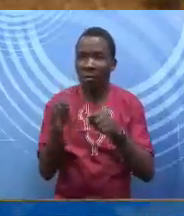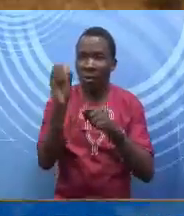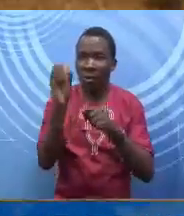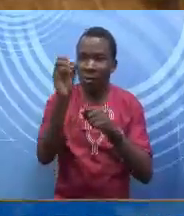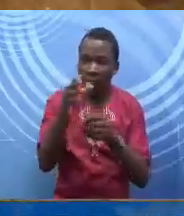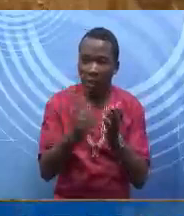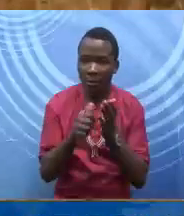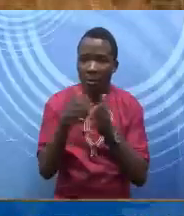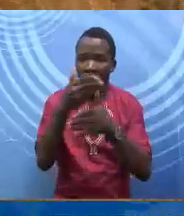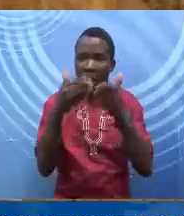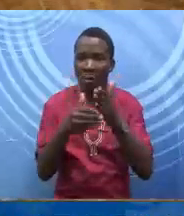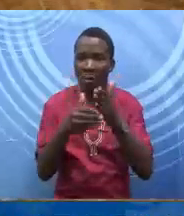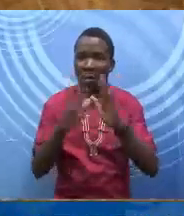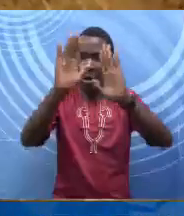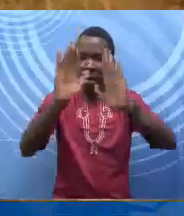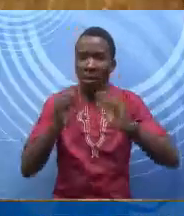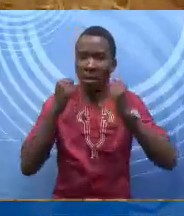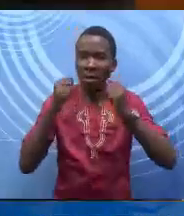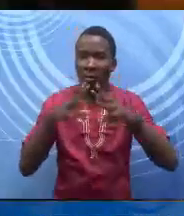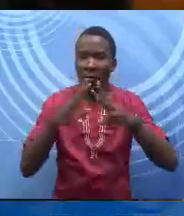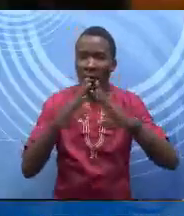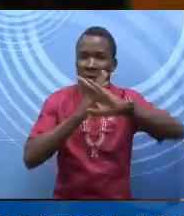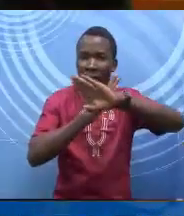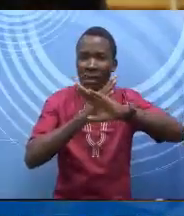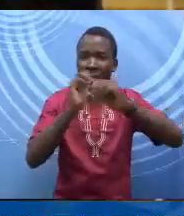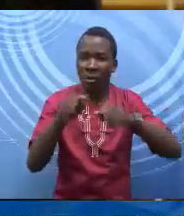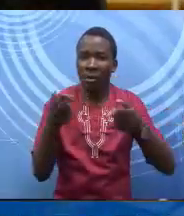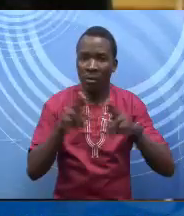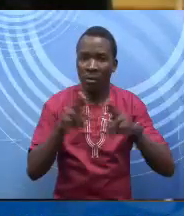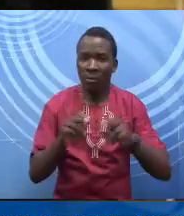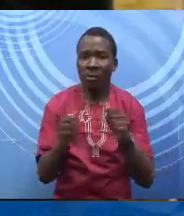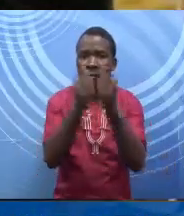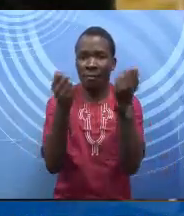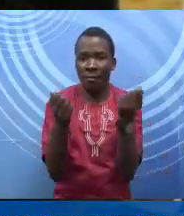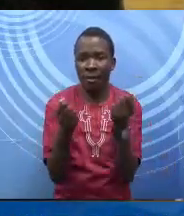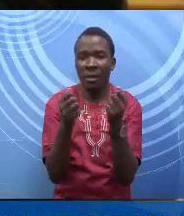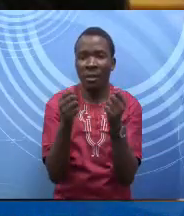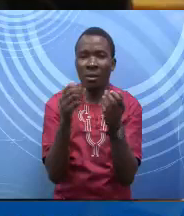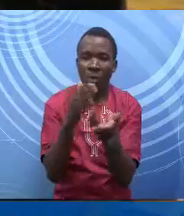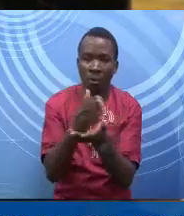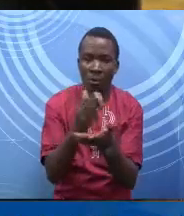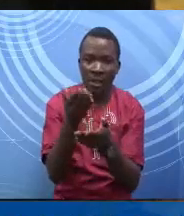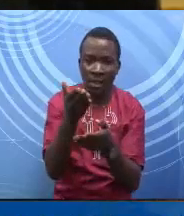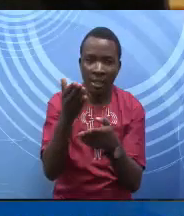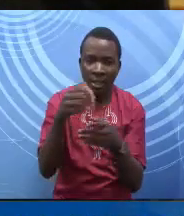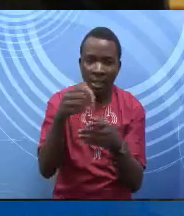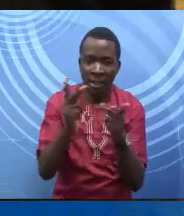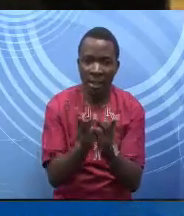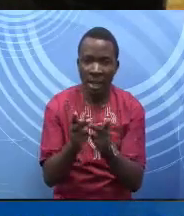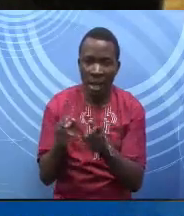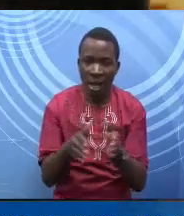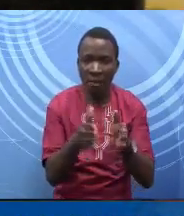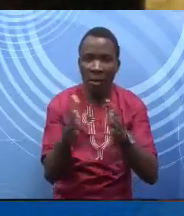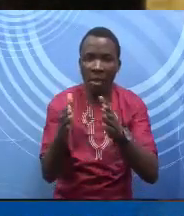inkuta zikomeye mu rwego rwo kuharinda ko hakwibasirwa n'ibiza koko nibyo haraho umuhanda unyura ukabona umeze nk'uwegera imbuga